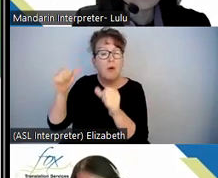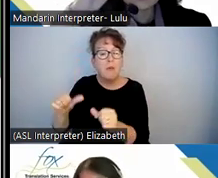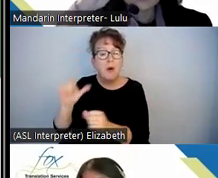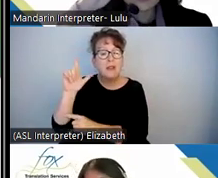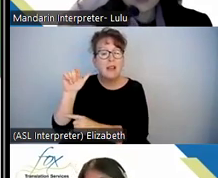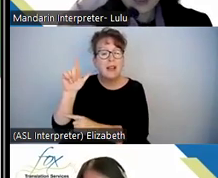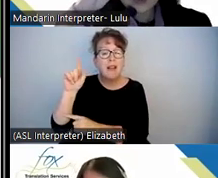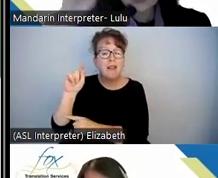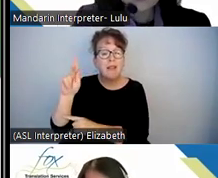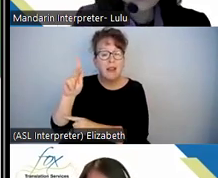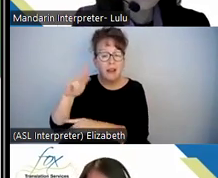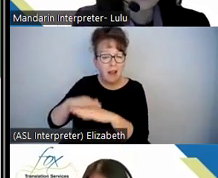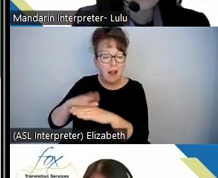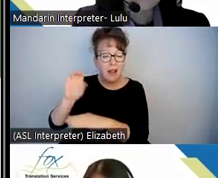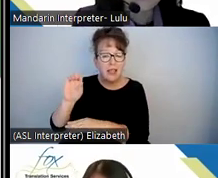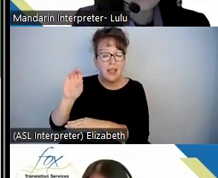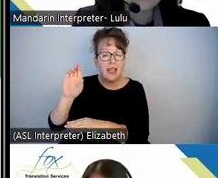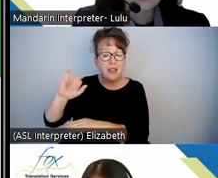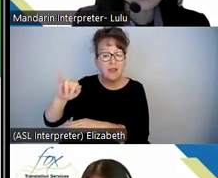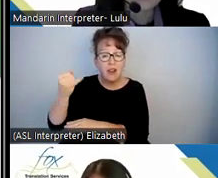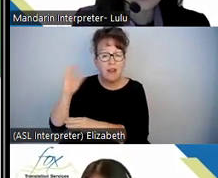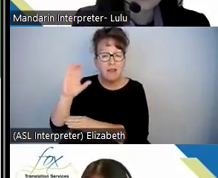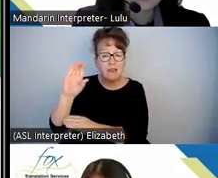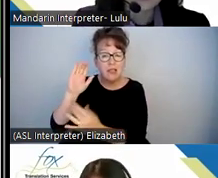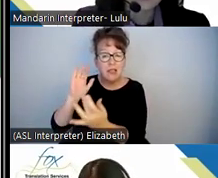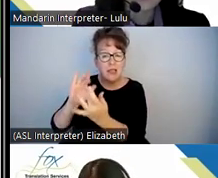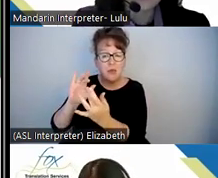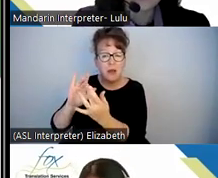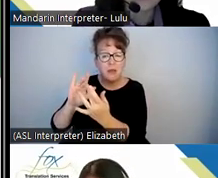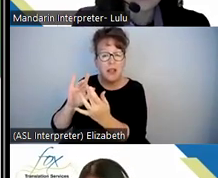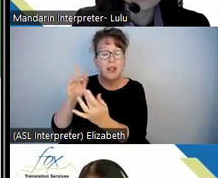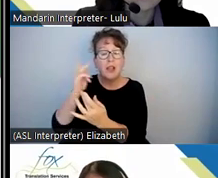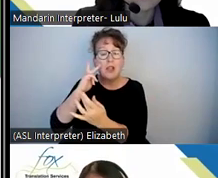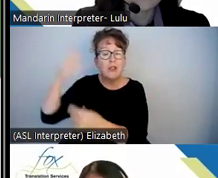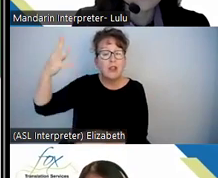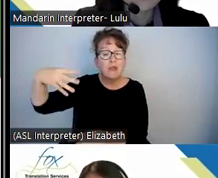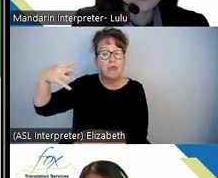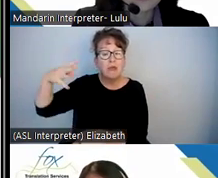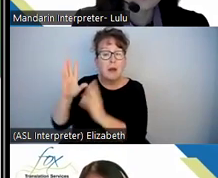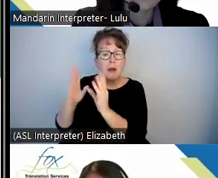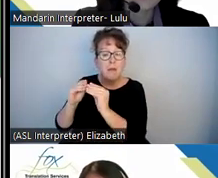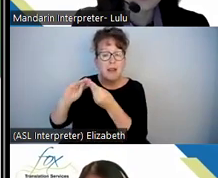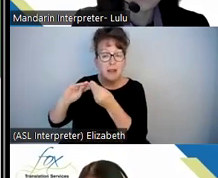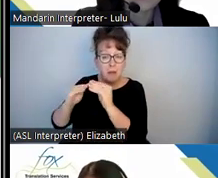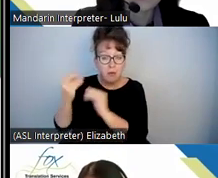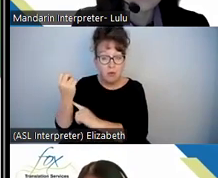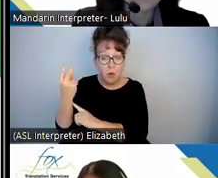âm và sẽ được đưa lên trực tuyến trang web của EGC vào